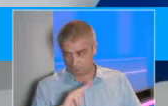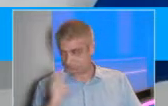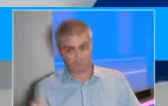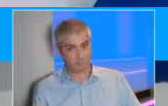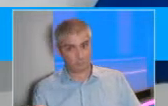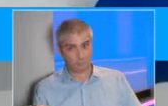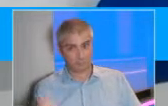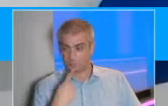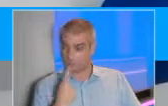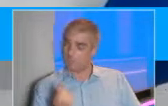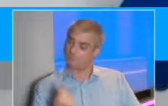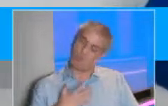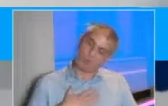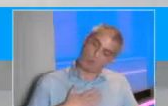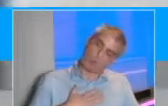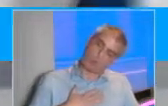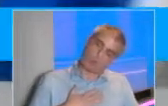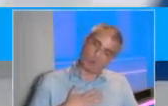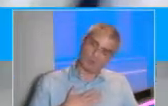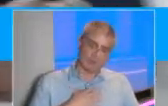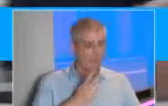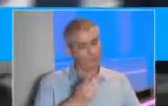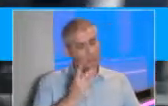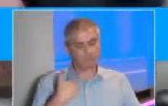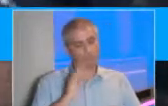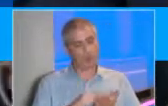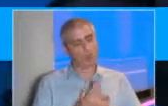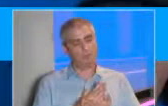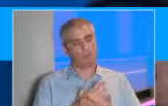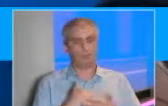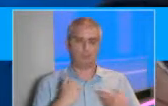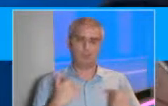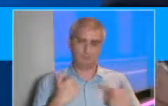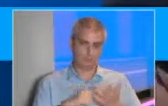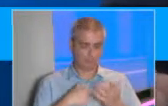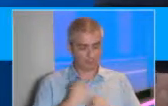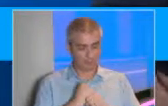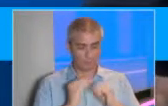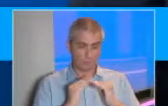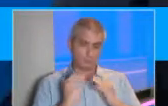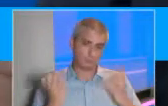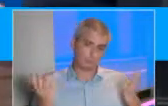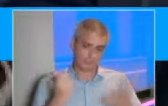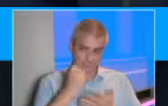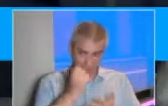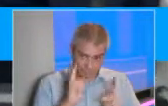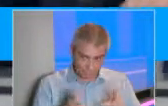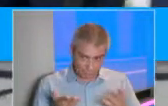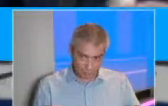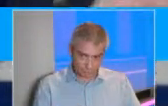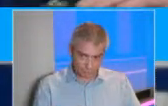השני יגיד, או, נתת לו אולטימטום לכן, הנה, אני פועל לפיו, התקציב